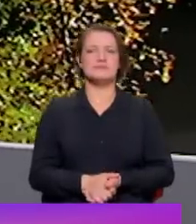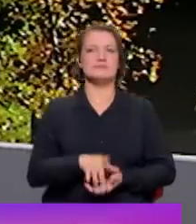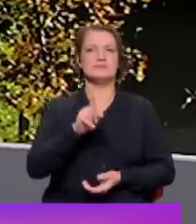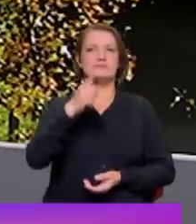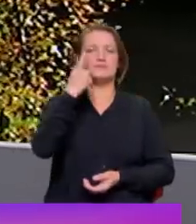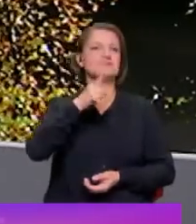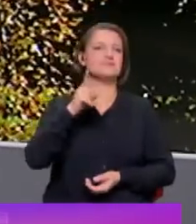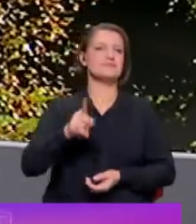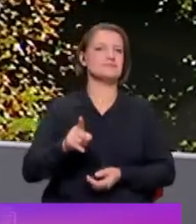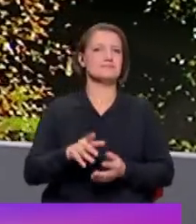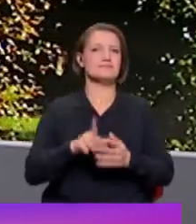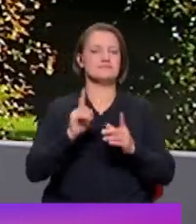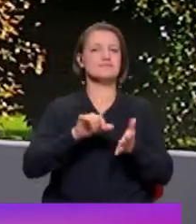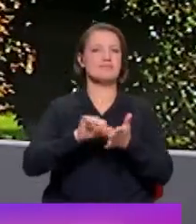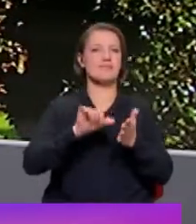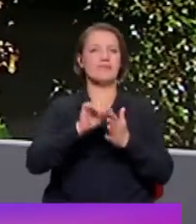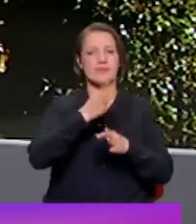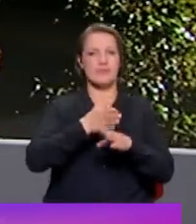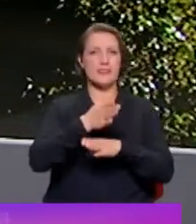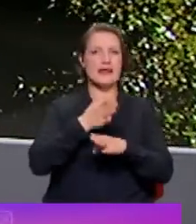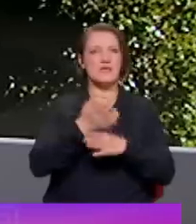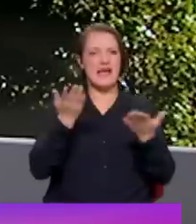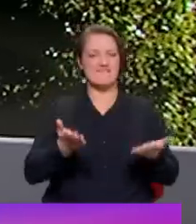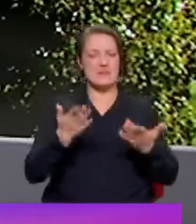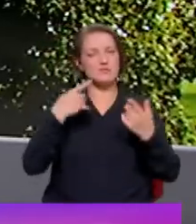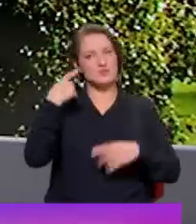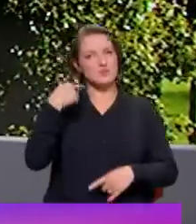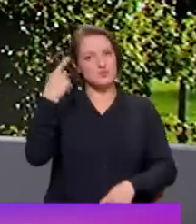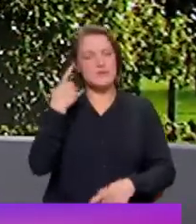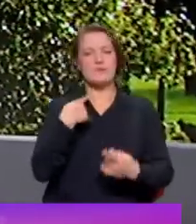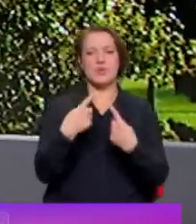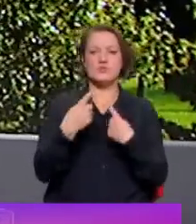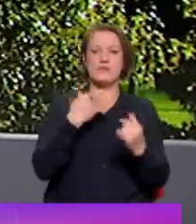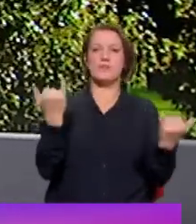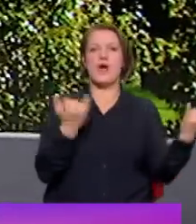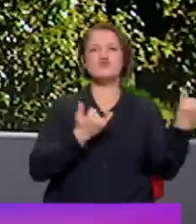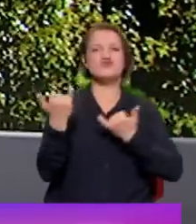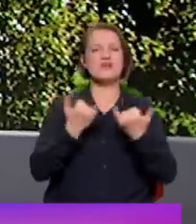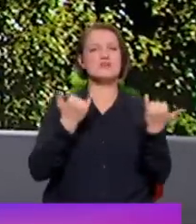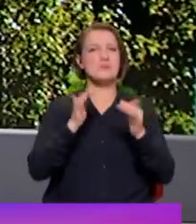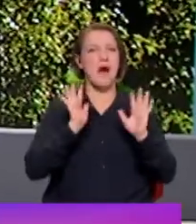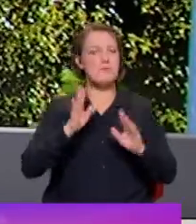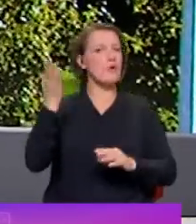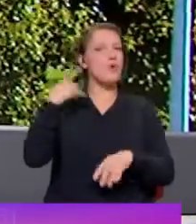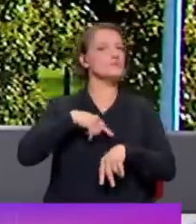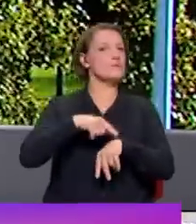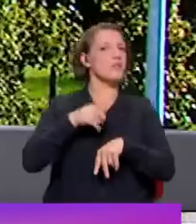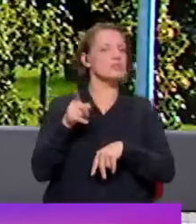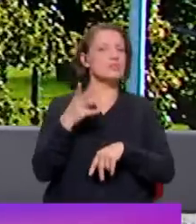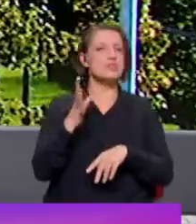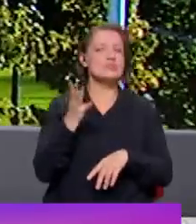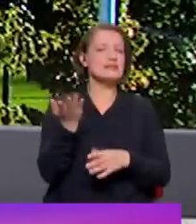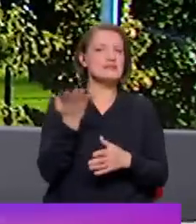yüzden Eee bu tarihsel gerçekliği Evet üzerinde düşünelim konuşalım tartışalım ama dönemin koşullarına göre de masaya yatırmak